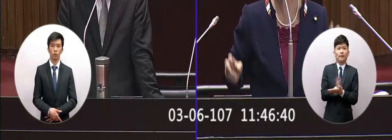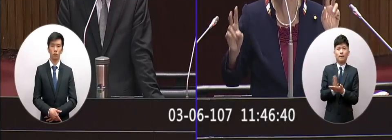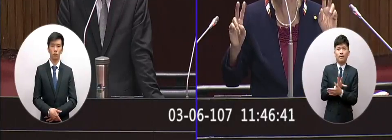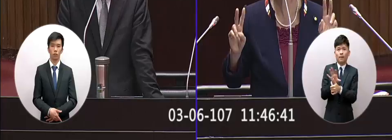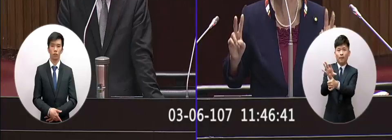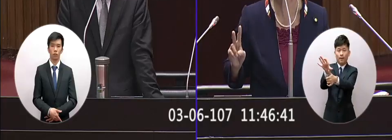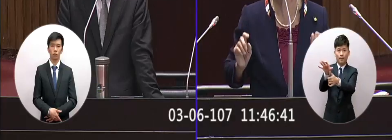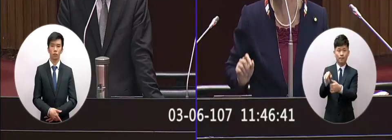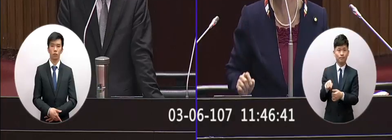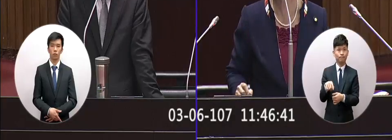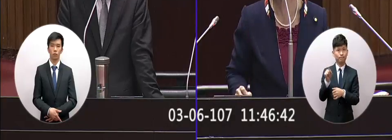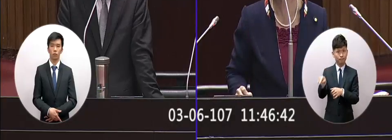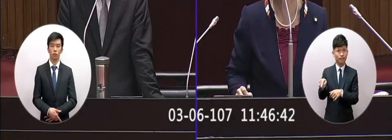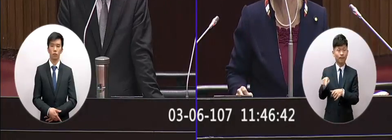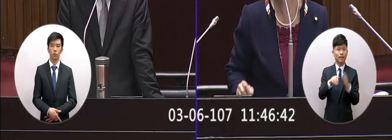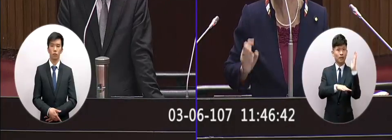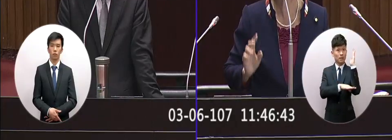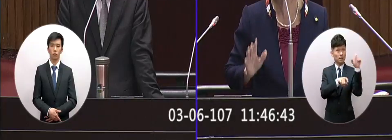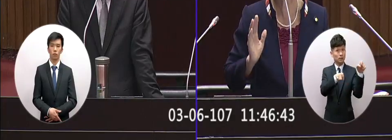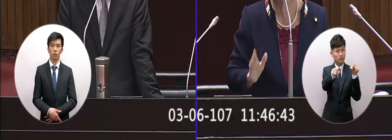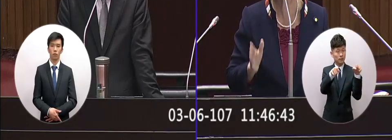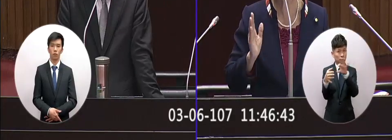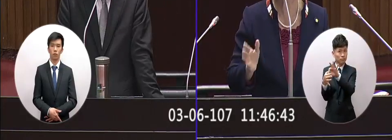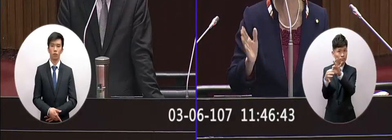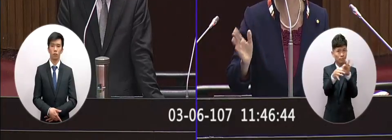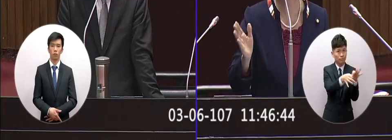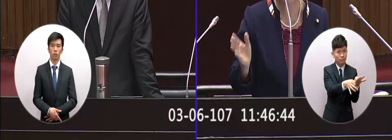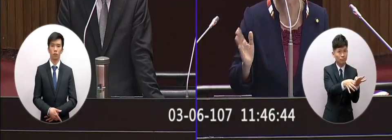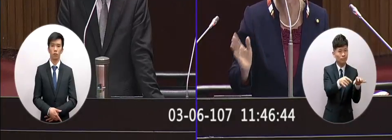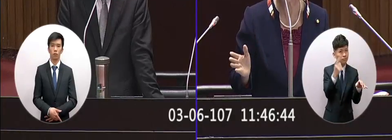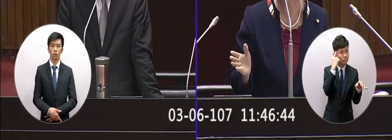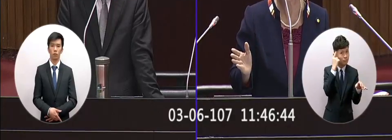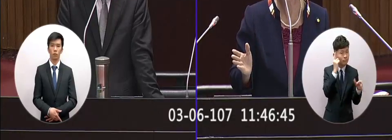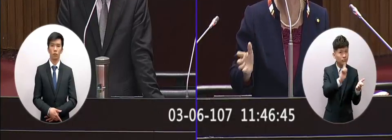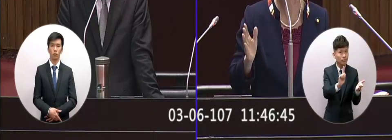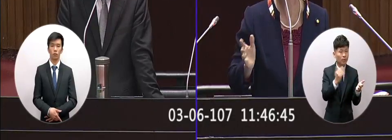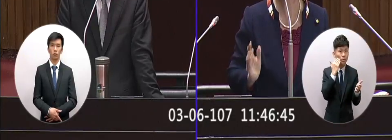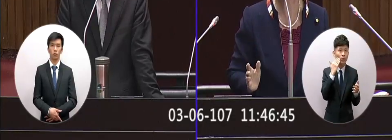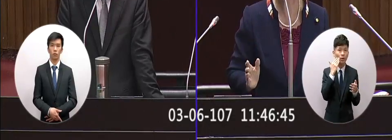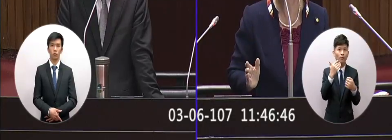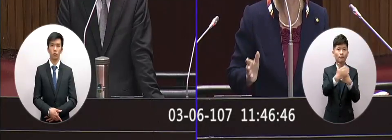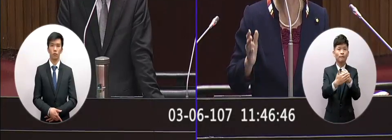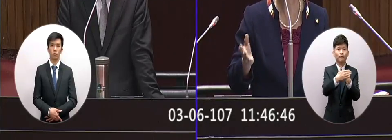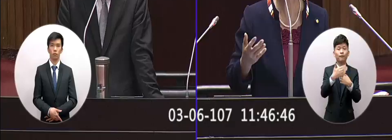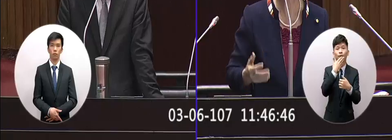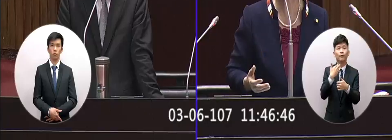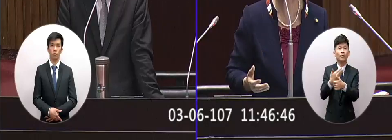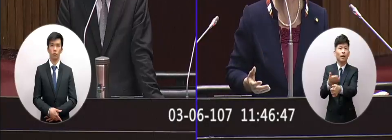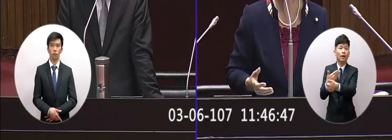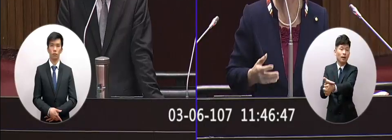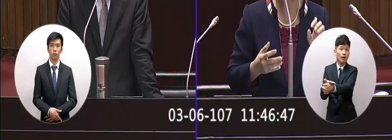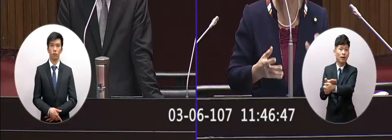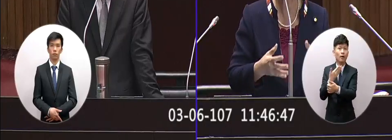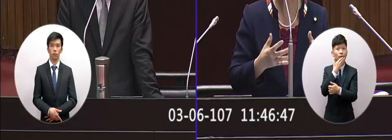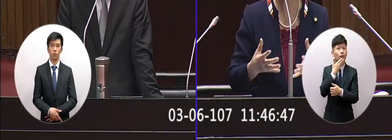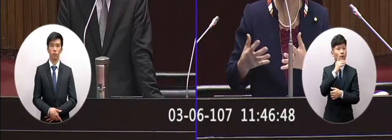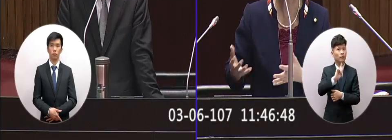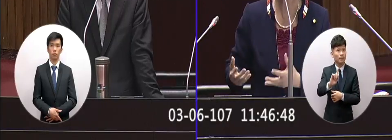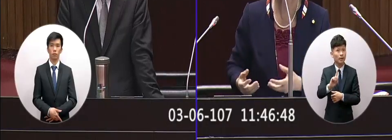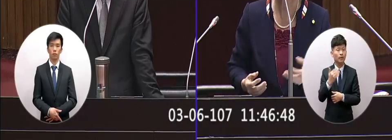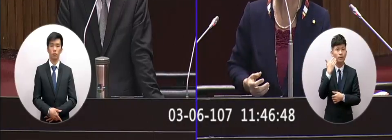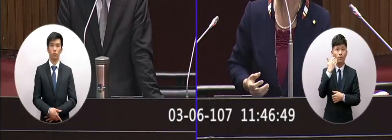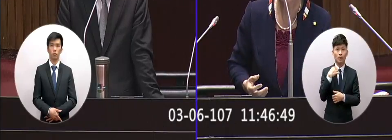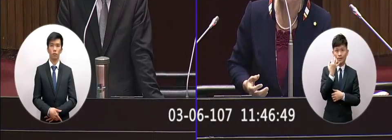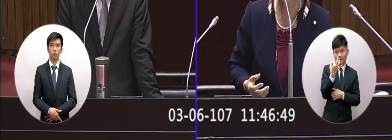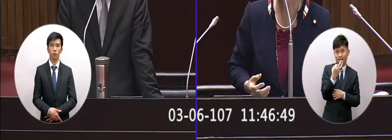的我们整个一个政策的思维，如果我们继续往的只是保护福利，那福利就是当我有